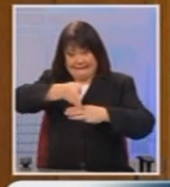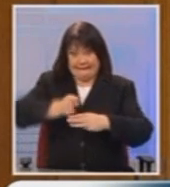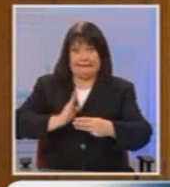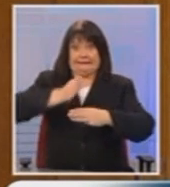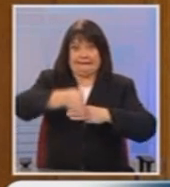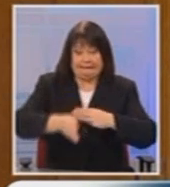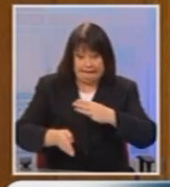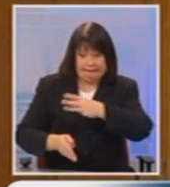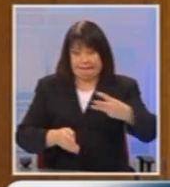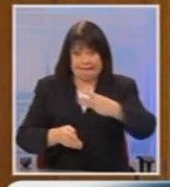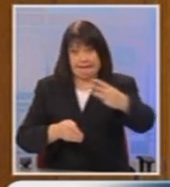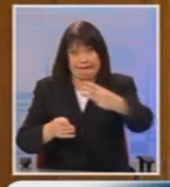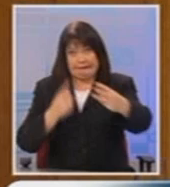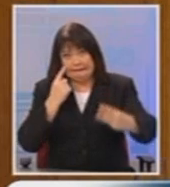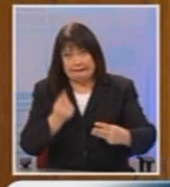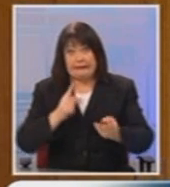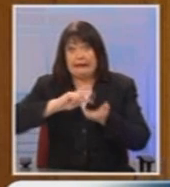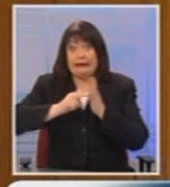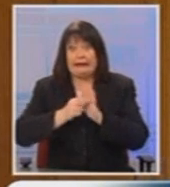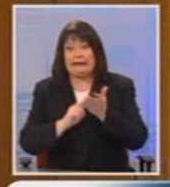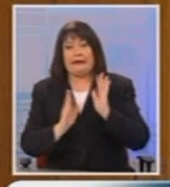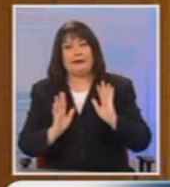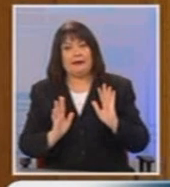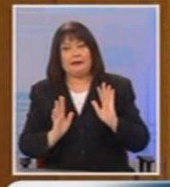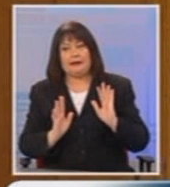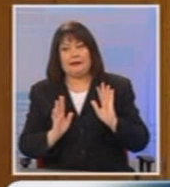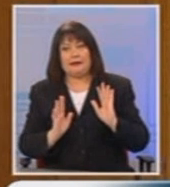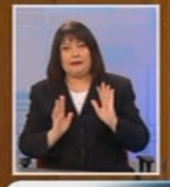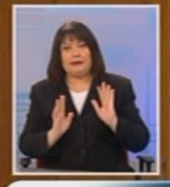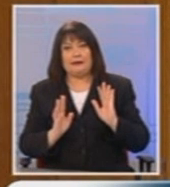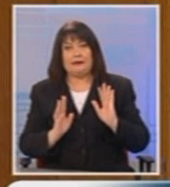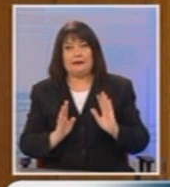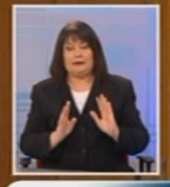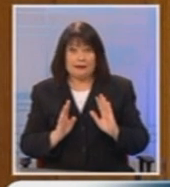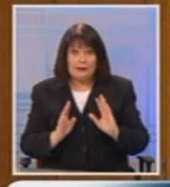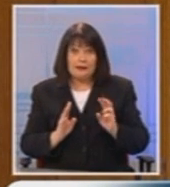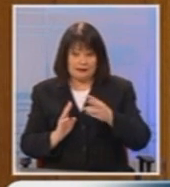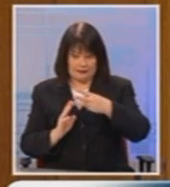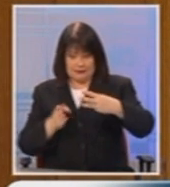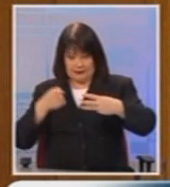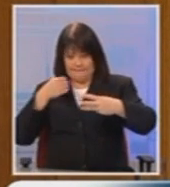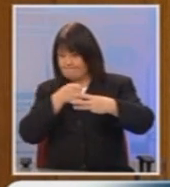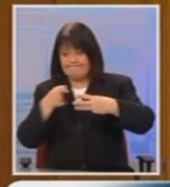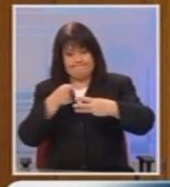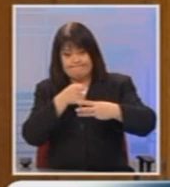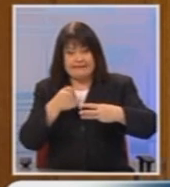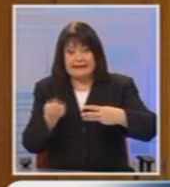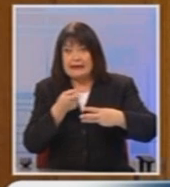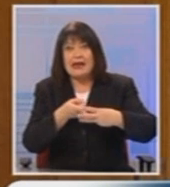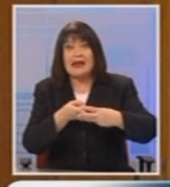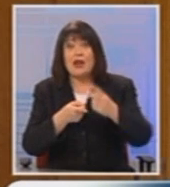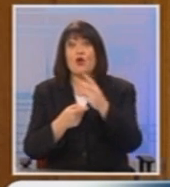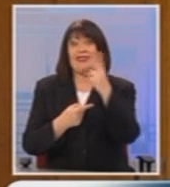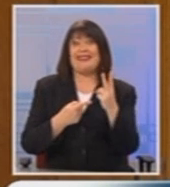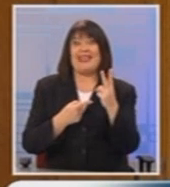θεώρημα. Και στα οικονομικά και στα μαθηματικά. Δηλαδή στα τρία μέτωπα, αγαπητέ Νίκο, που έχεις ανοιχτά, θα διαλέξεις